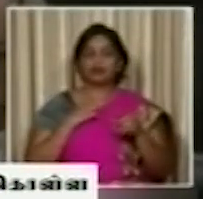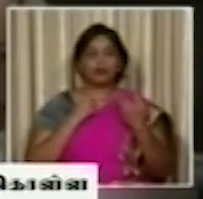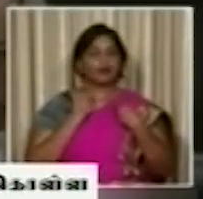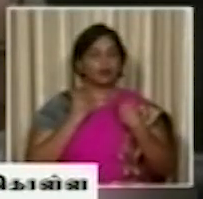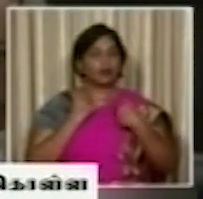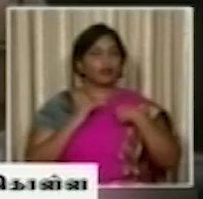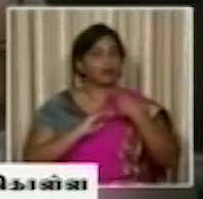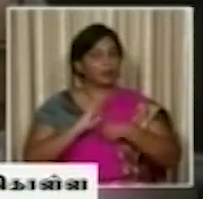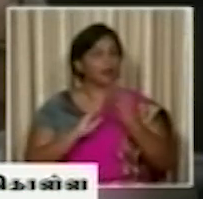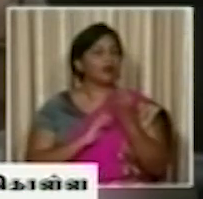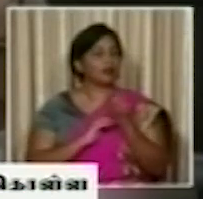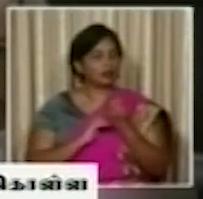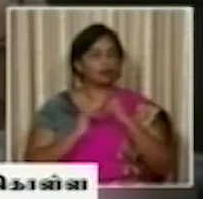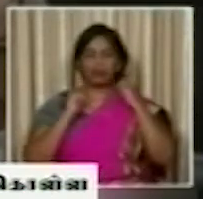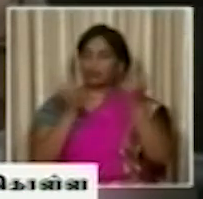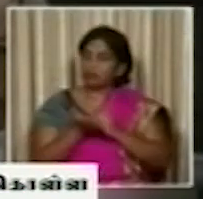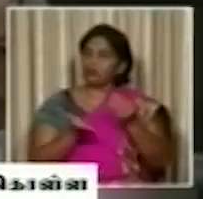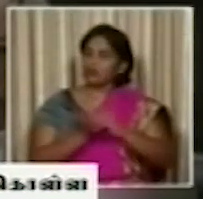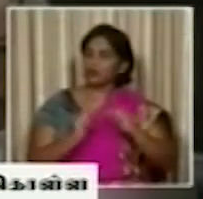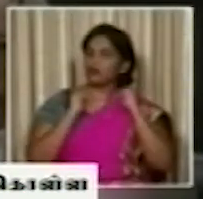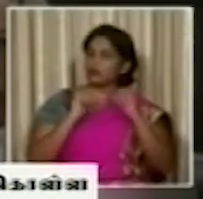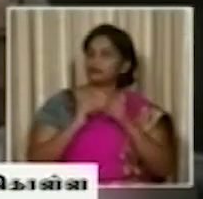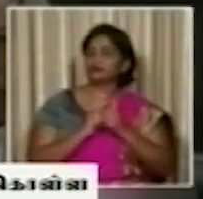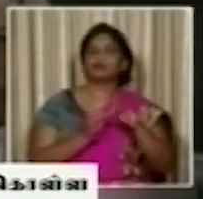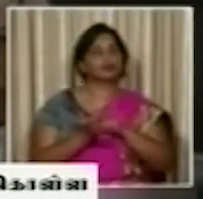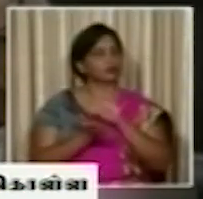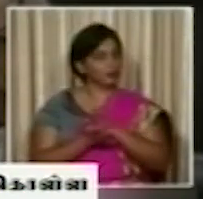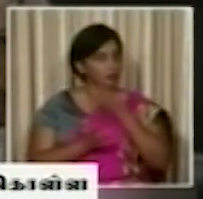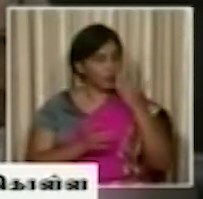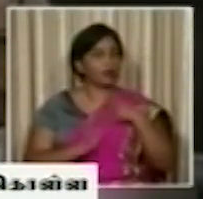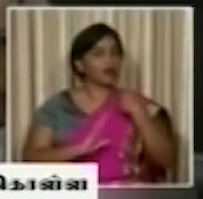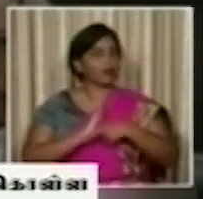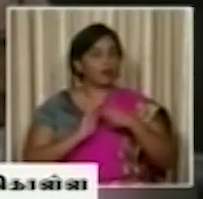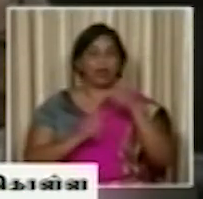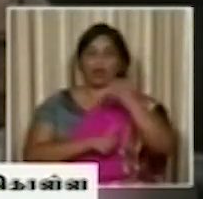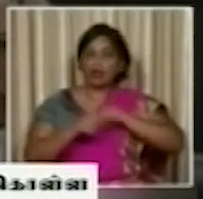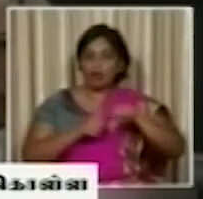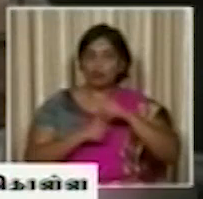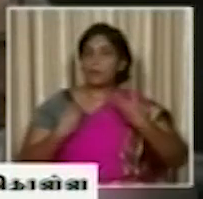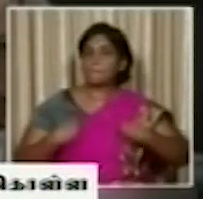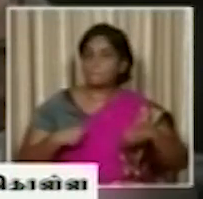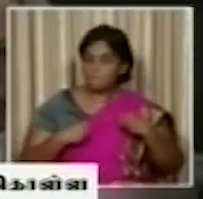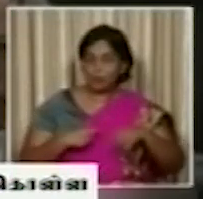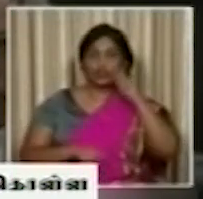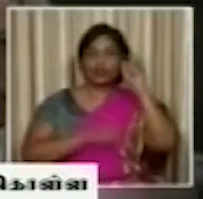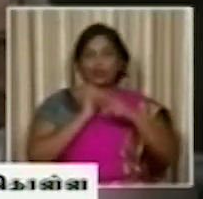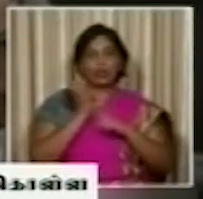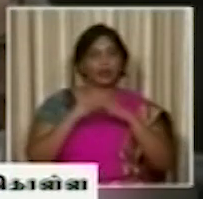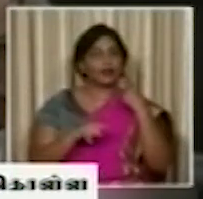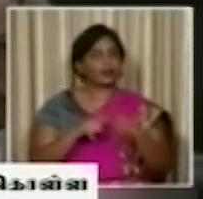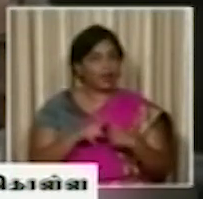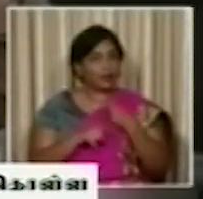இருந்து ஈடு செய்யும் முறையை நிறுத்தியுள்ளோம். நாம் இதுவரை கடைபிடித்து வந்த திட்டங்கள் காரணமாக நாட்டின் பெரும்பான்மையான மக்களுக்கு பல